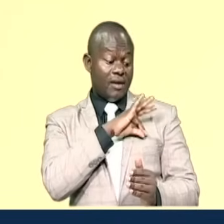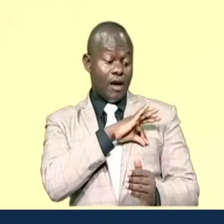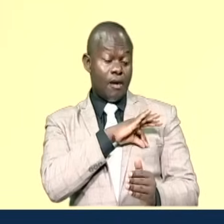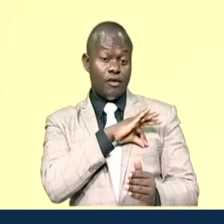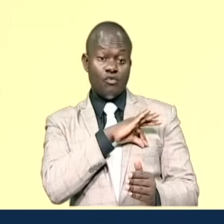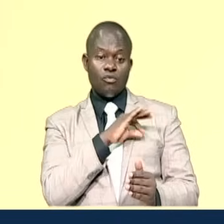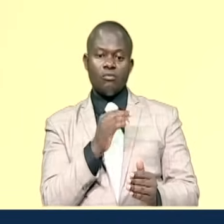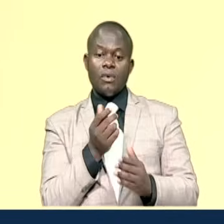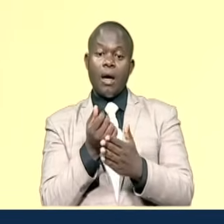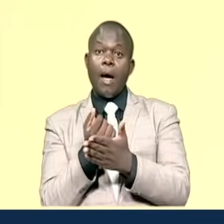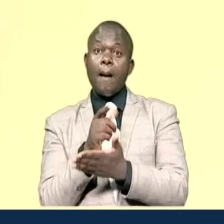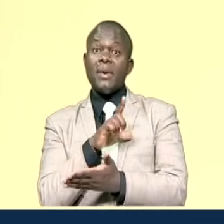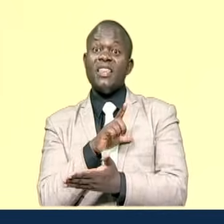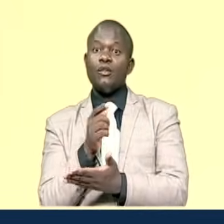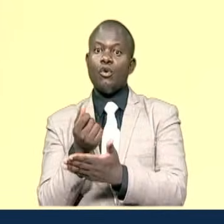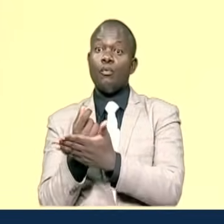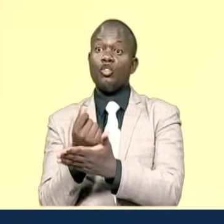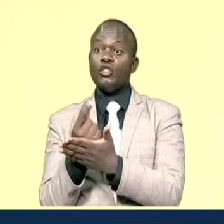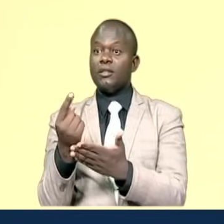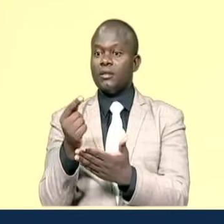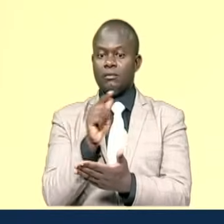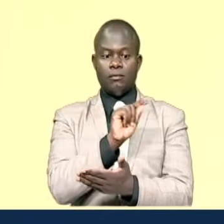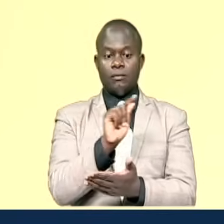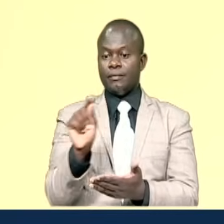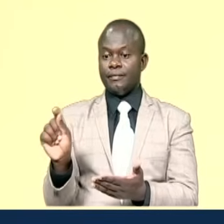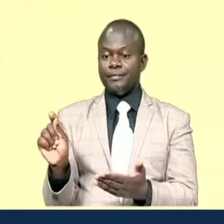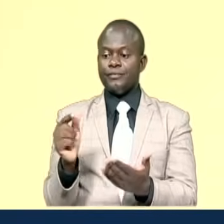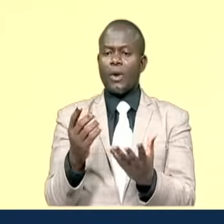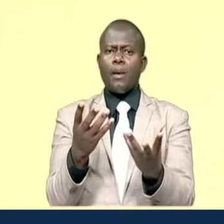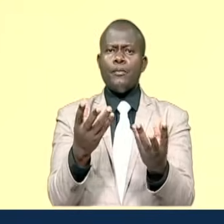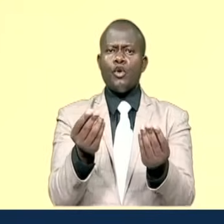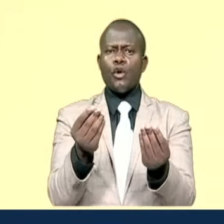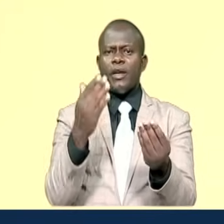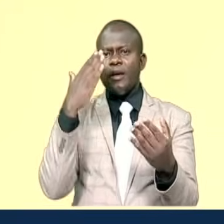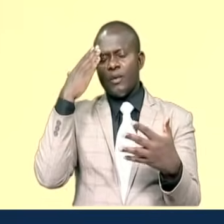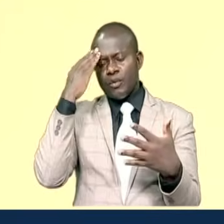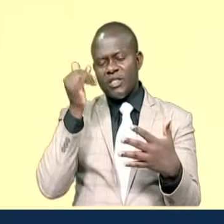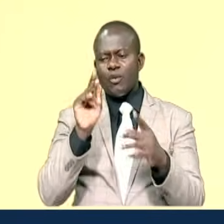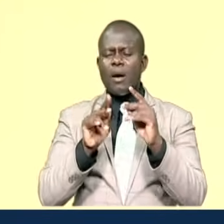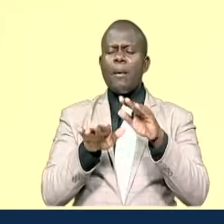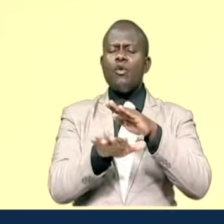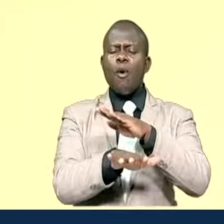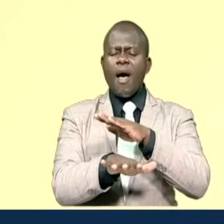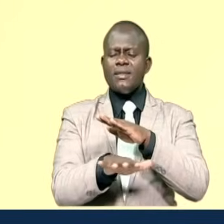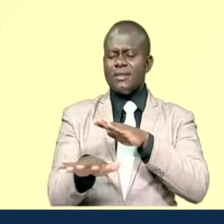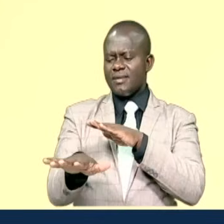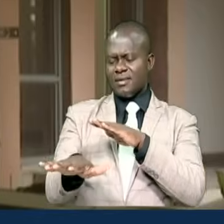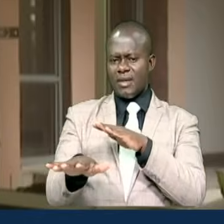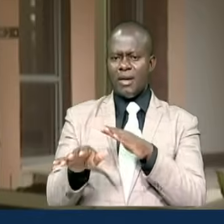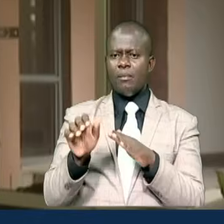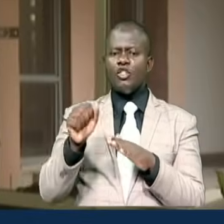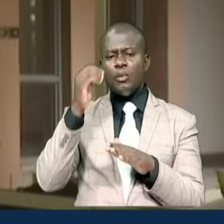zihari kuri urwego runaka byorohe kugira ngo n'abandi bo hasi bashobore